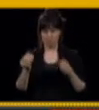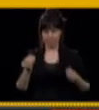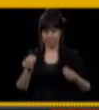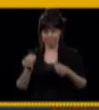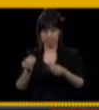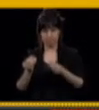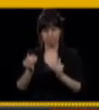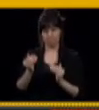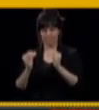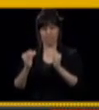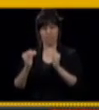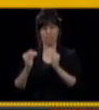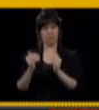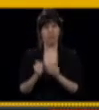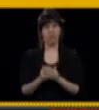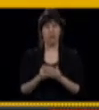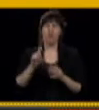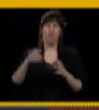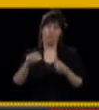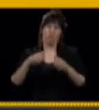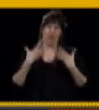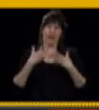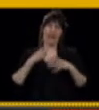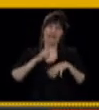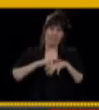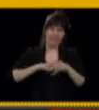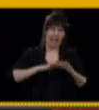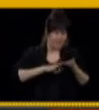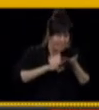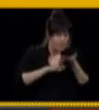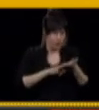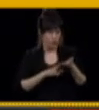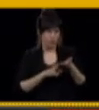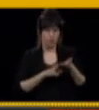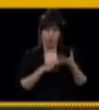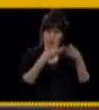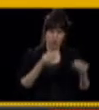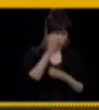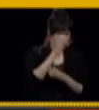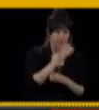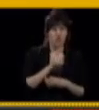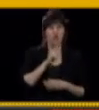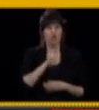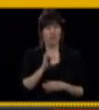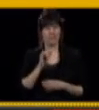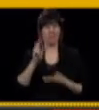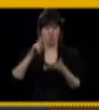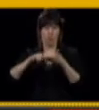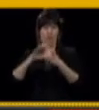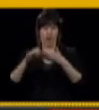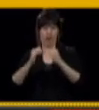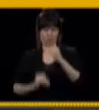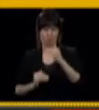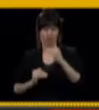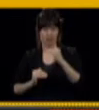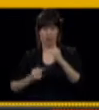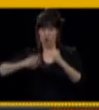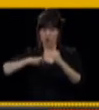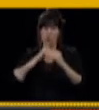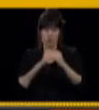ceux qui continuent de travailler qui gagne 2000 - qui à 2000 on va vous compensez faites moi confiance